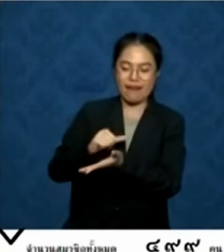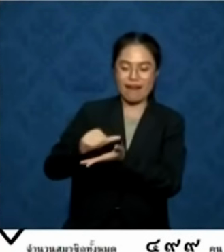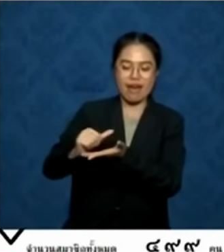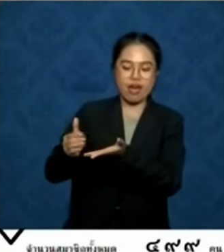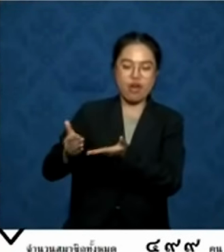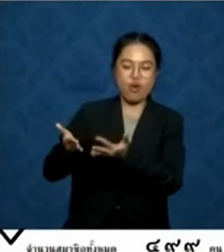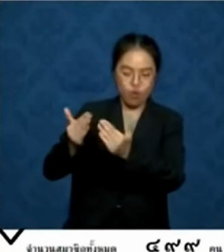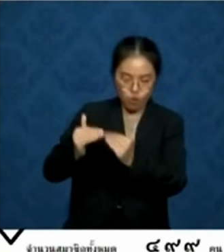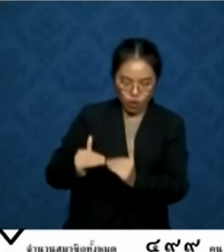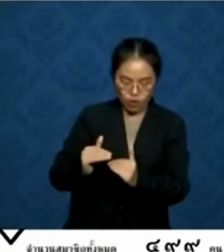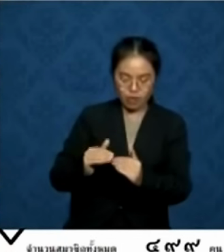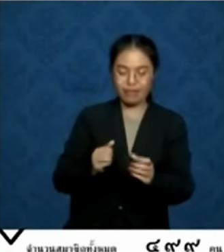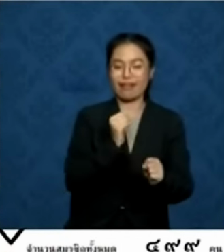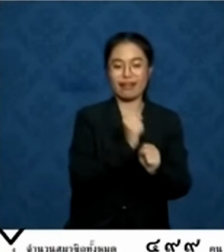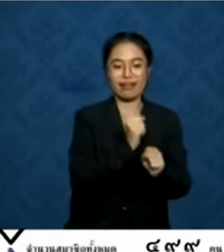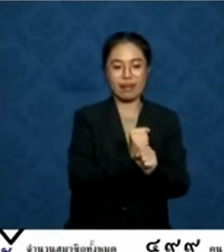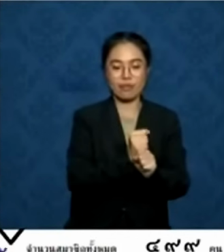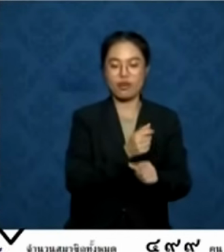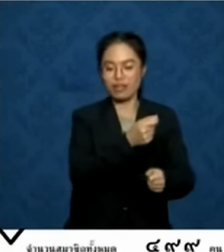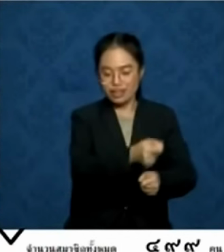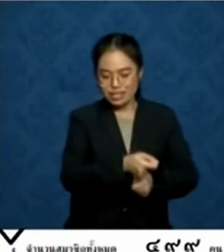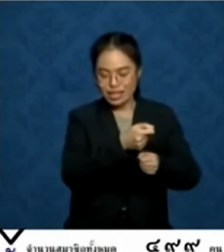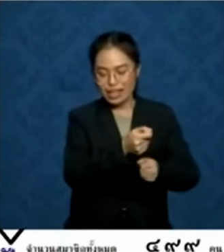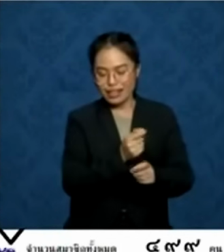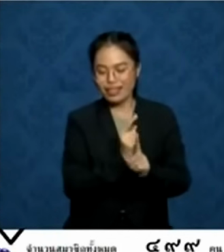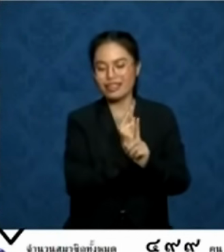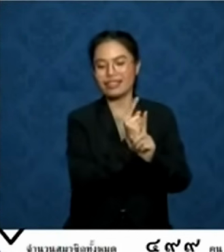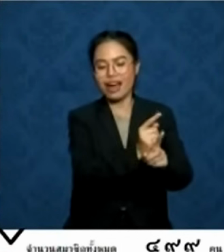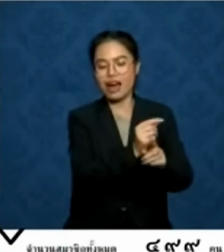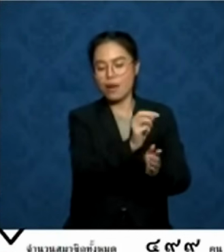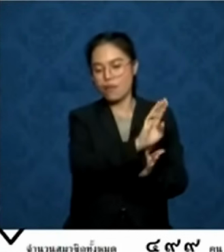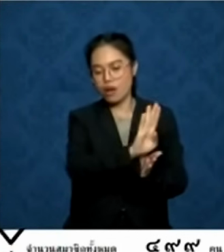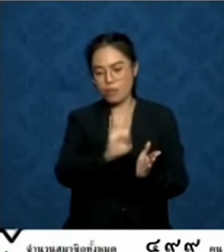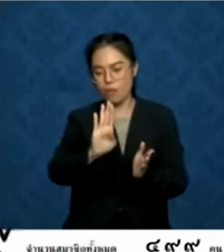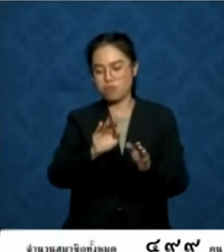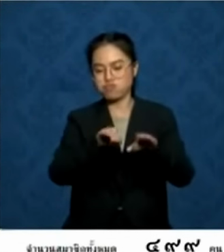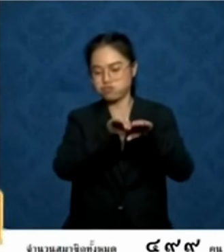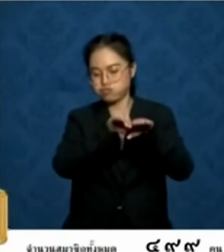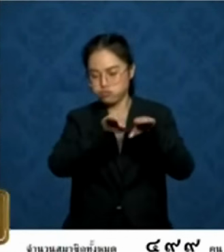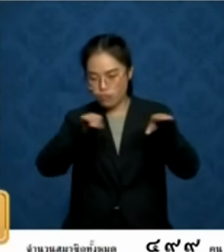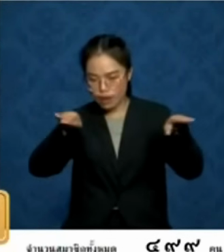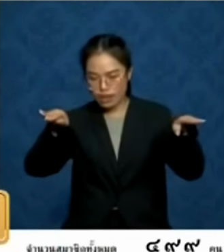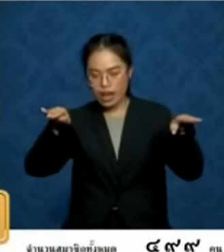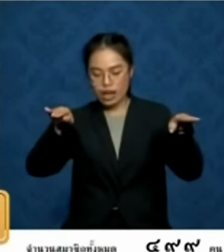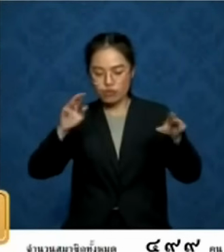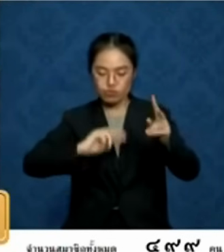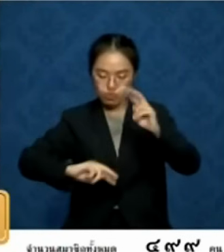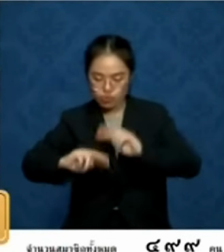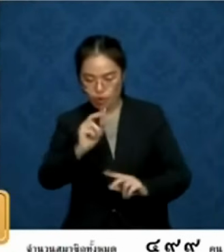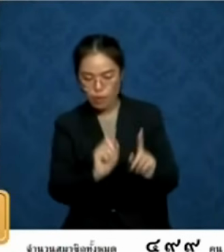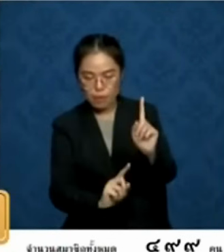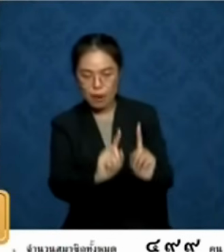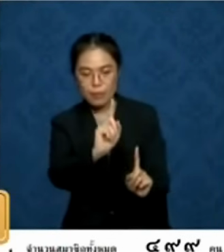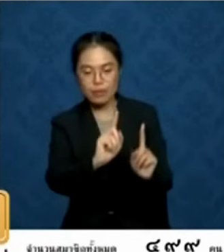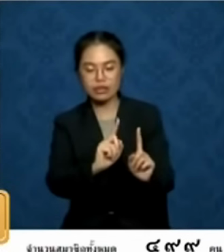าเกษตรและอาหารเข้าสู่ระบบมาตรฐานความปลอดภัยด้วยการตรวจประเมินแหล่งผลิตไม่น้อยกว่า